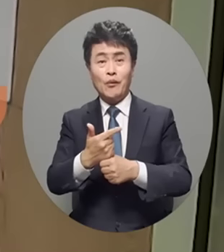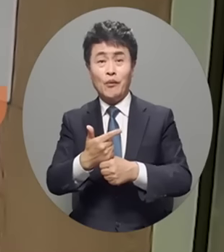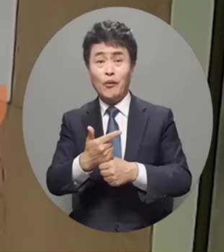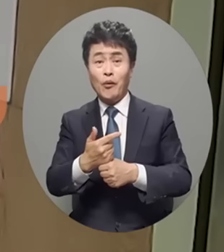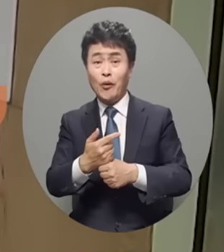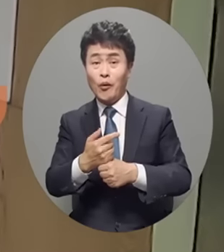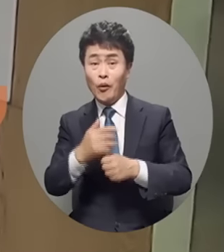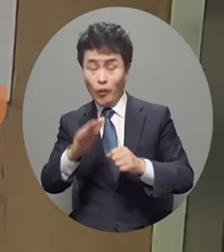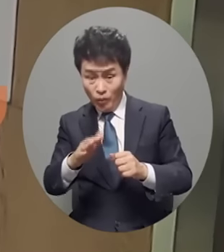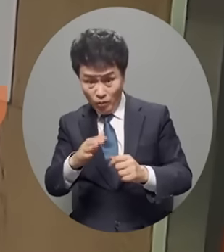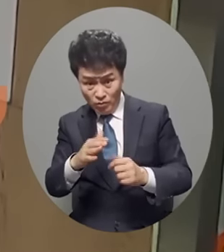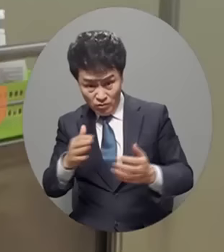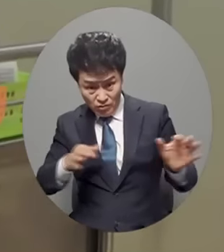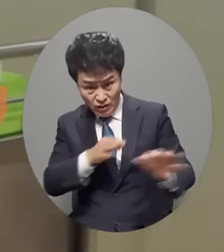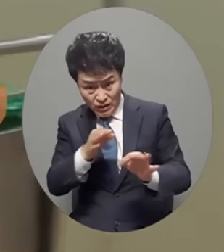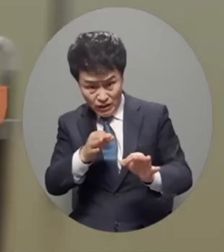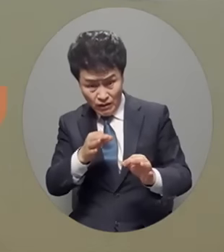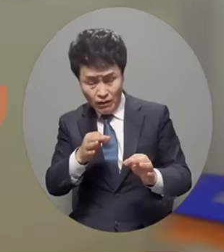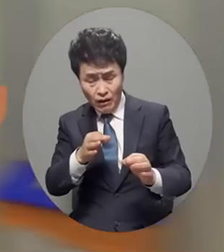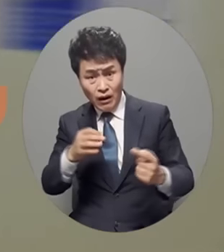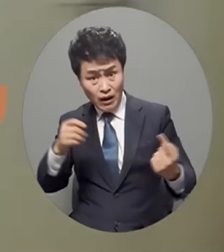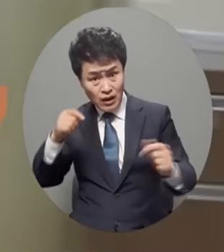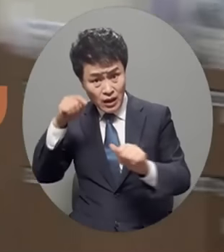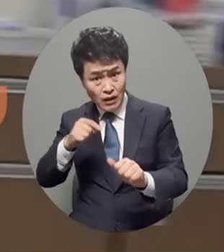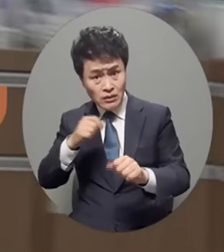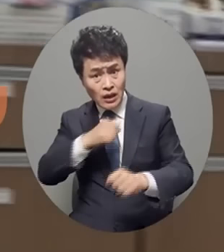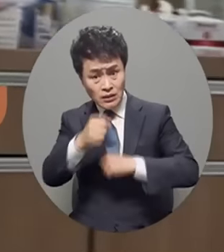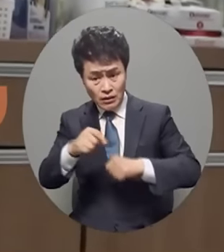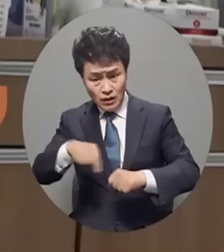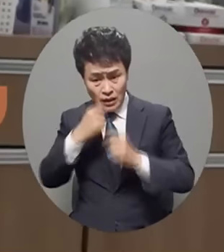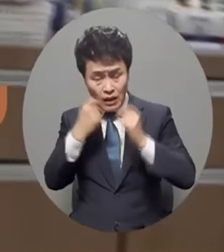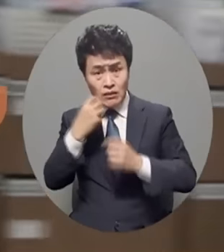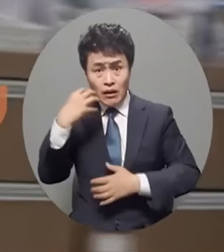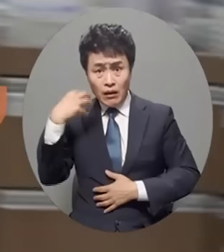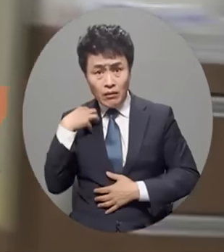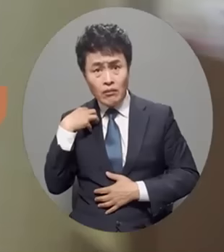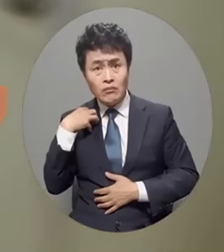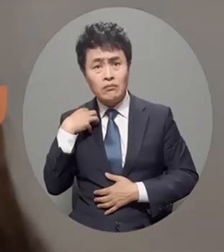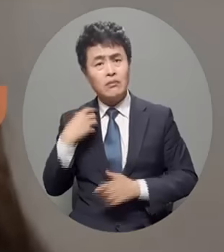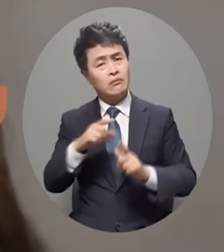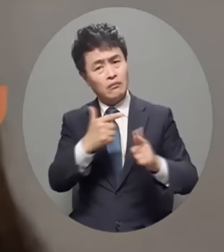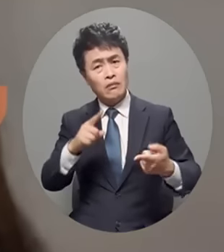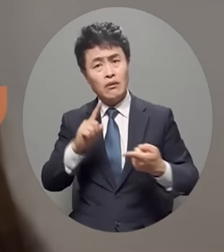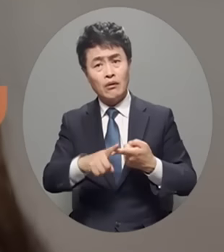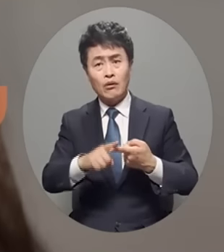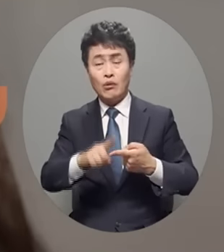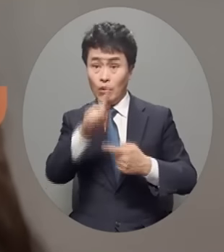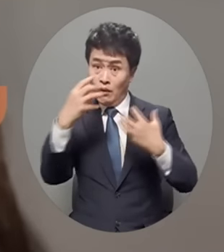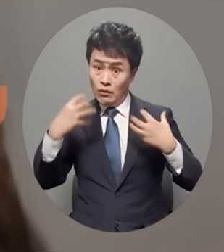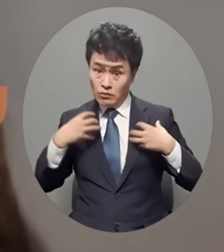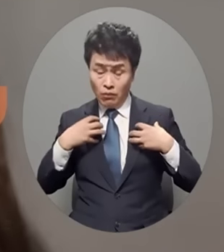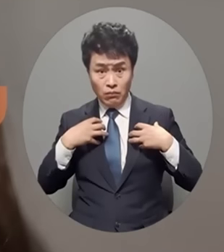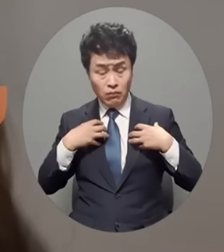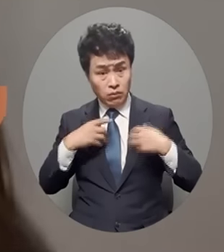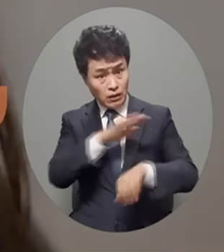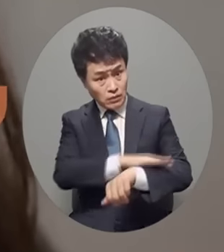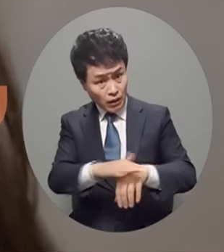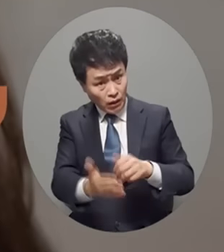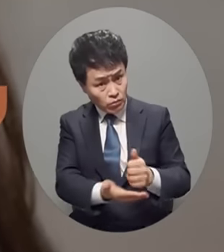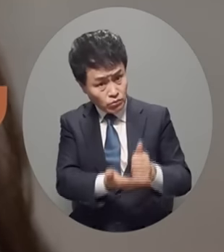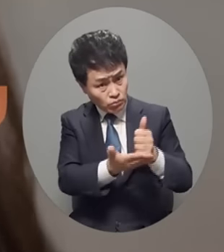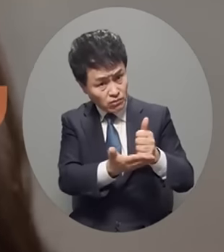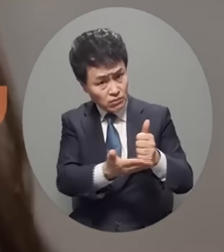시정 명령을 내렸어요. 자유 그리고 개인이 감당할 수 있는 크기의 책임 이런 것들에 대해서 국가가 과연 존중하고 있는가 하는